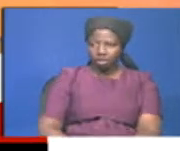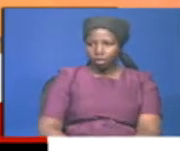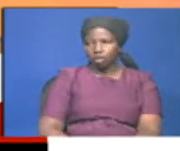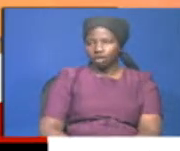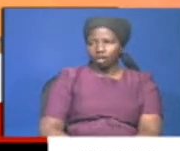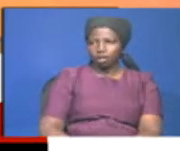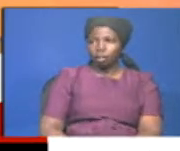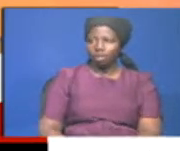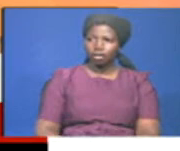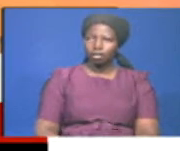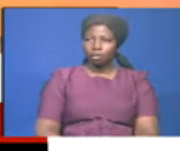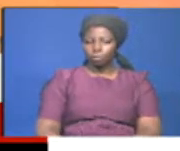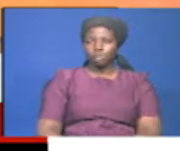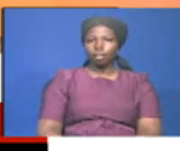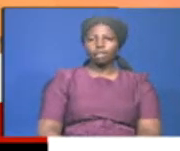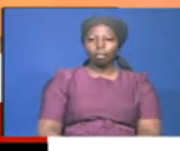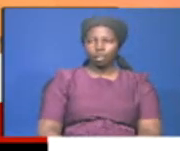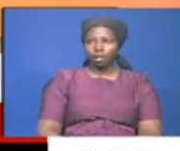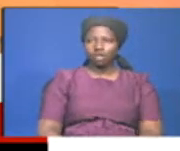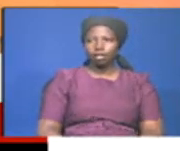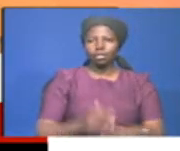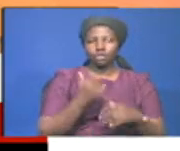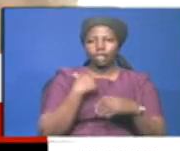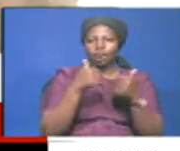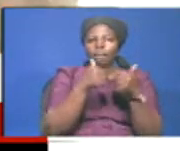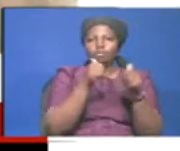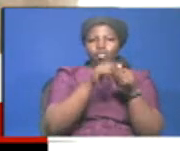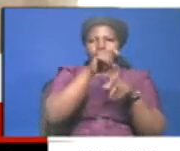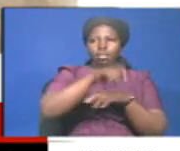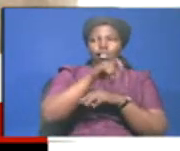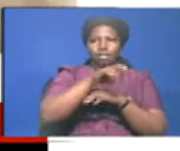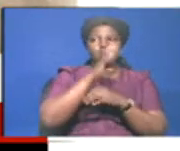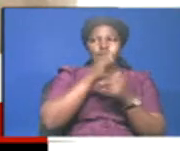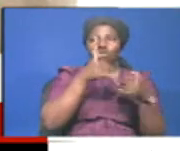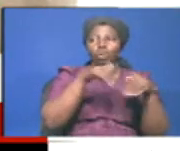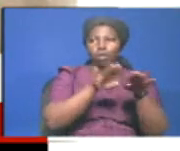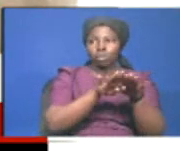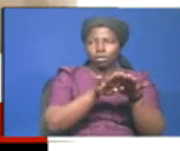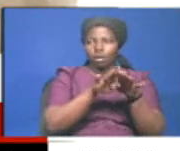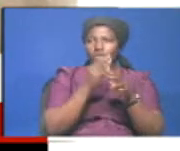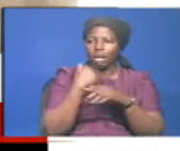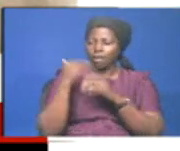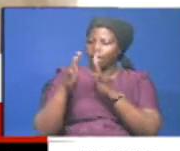kuna pengo ambalo linastahili kuzibwa sasa hivi? Kuna pengo kubwa kwa sababu